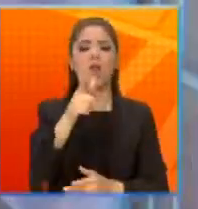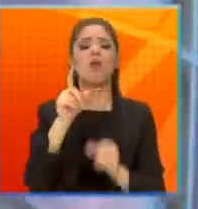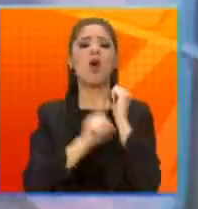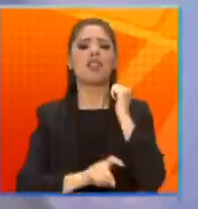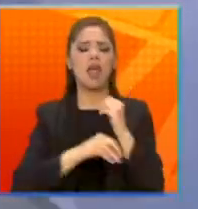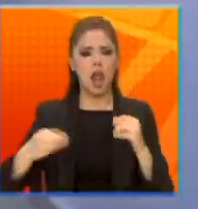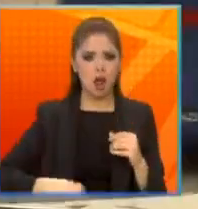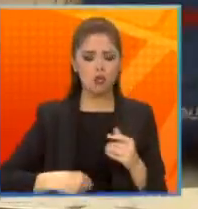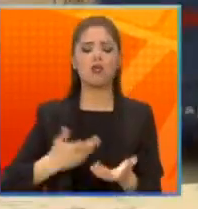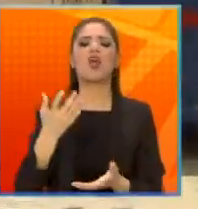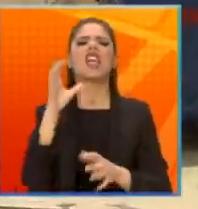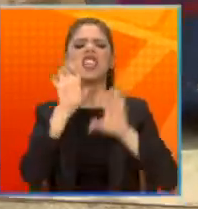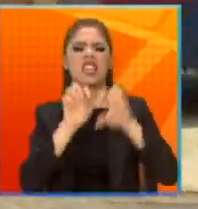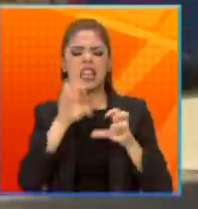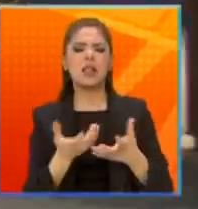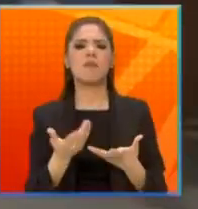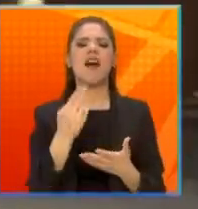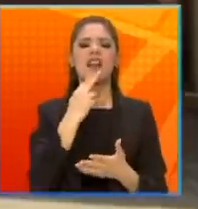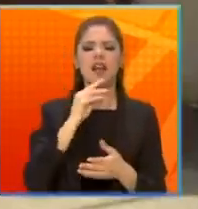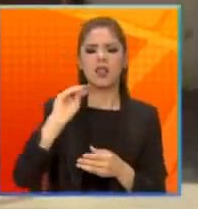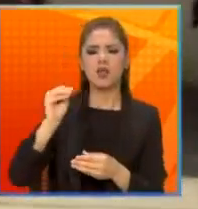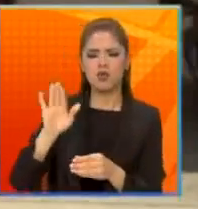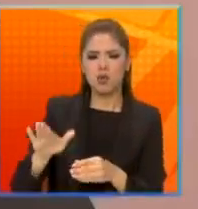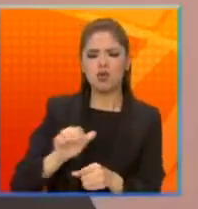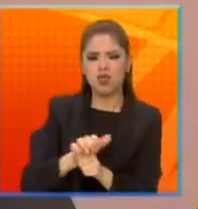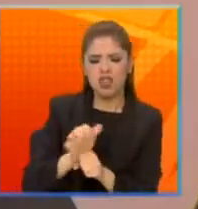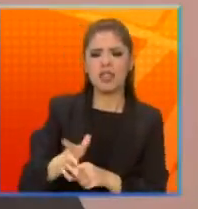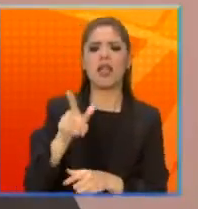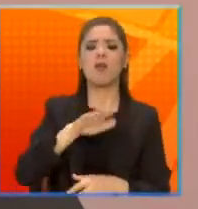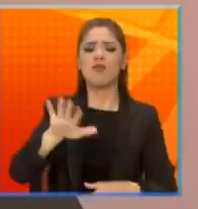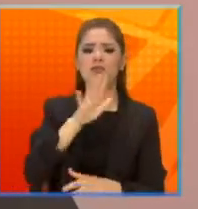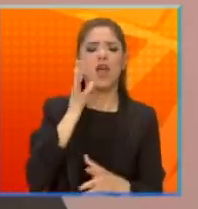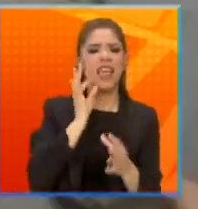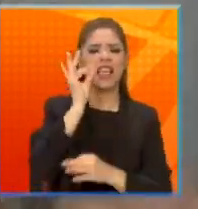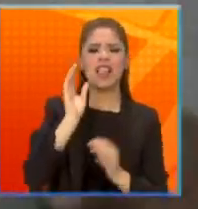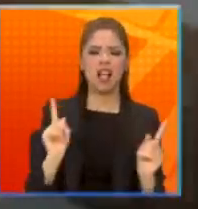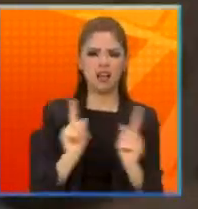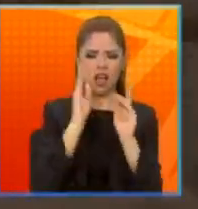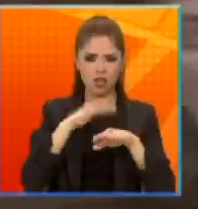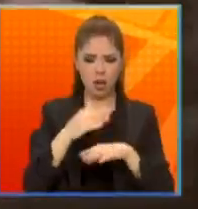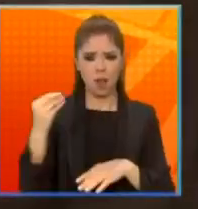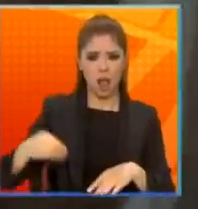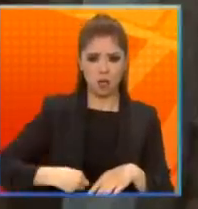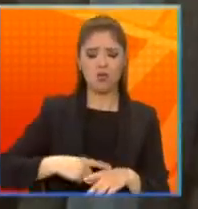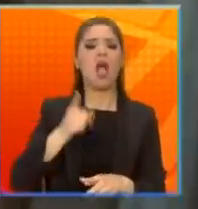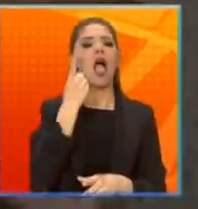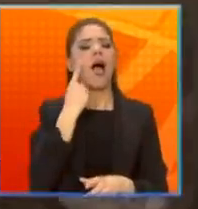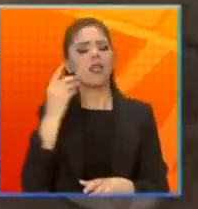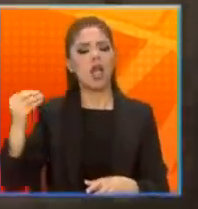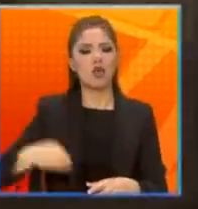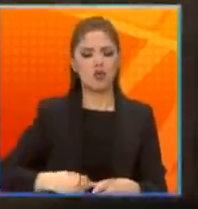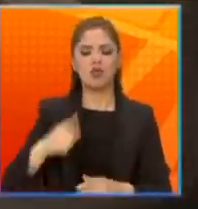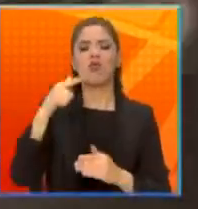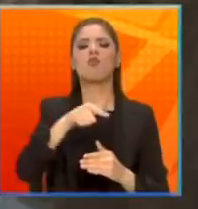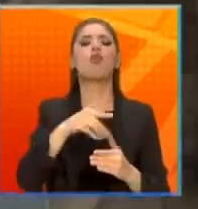kasten adam öldürme cinsel istismar kadına ve çocuğa şiddet insanlığa karşı işlenen suçlarla Atatürk aleyhine işlenen suçlar